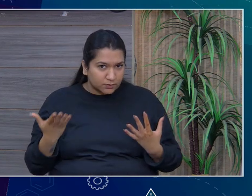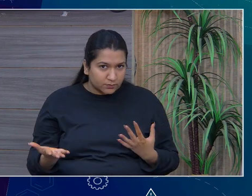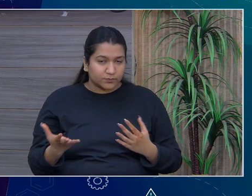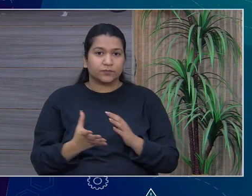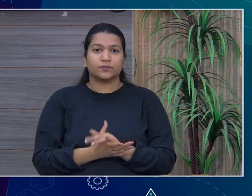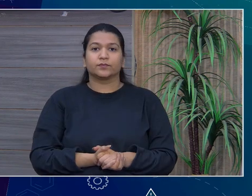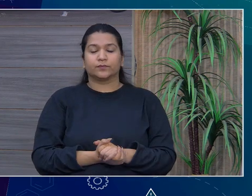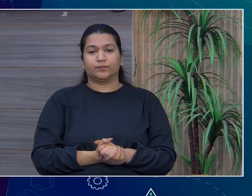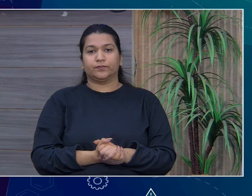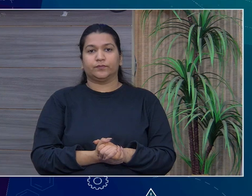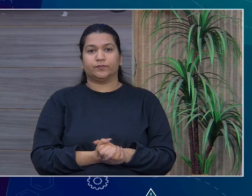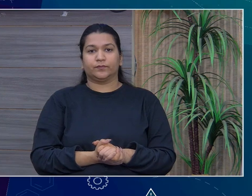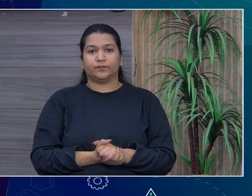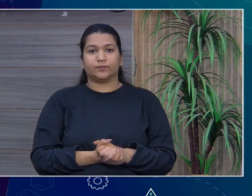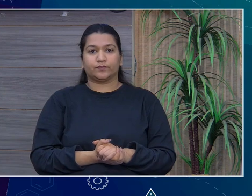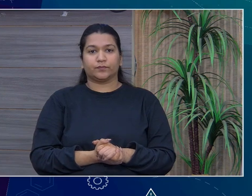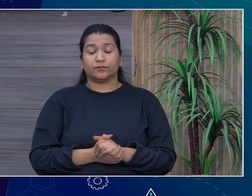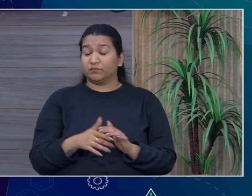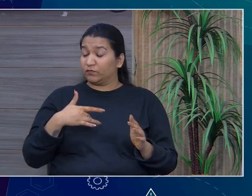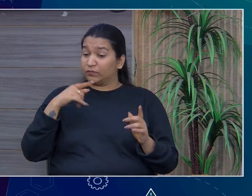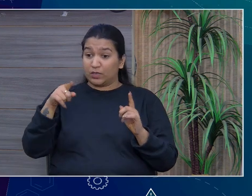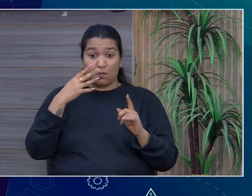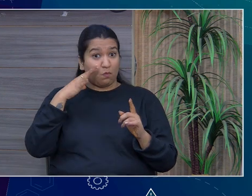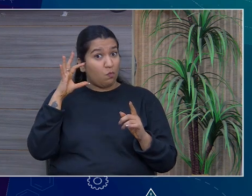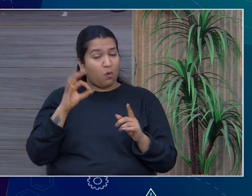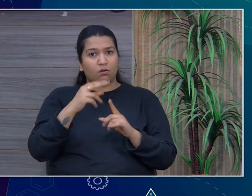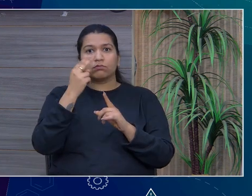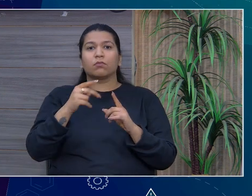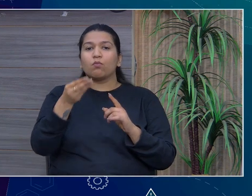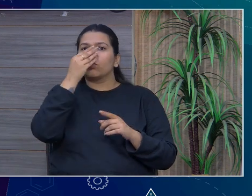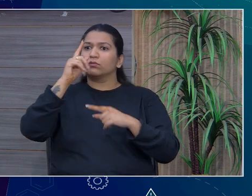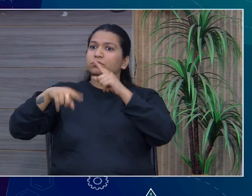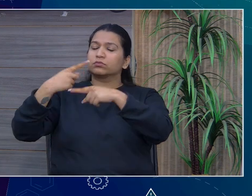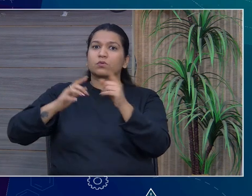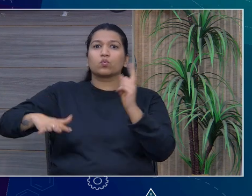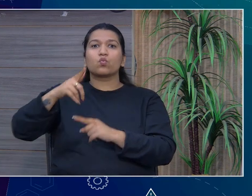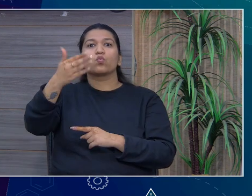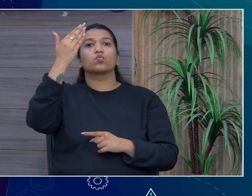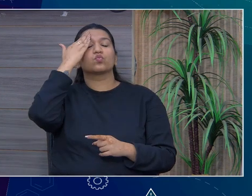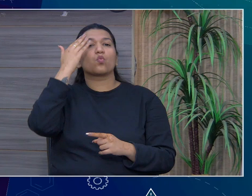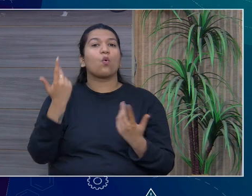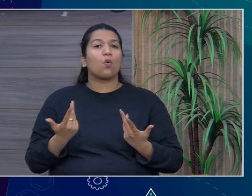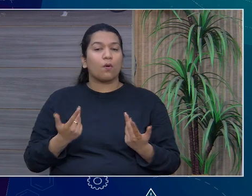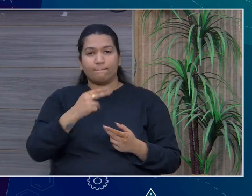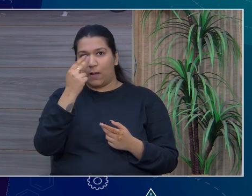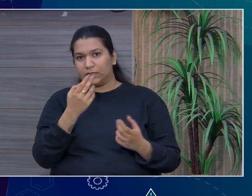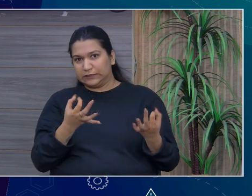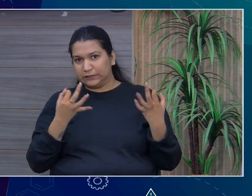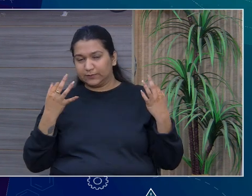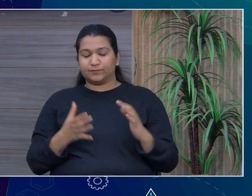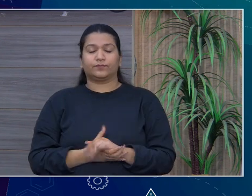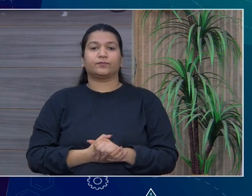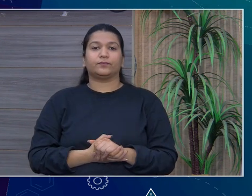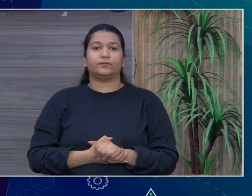को यहाँ से आपने जो जोड़ करने की कोशिश की वो अपने आप में बहुत ही स्वर्णिम एक काल था। मुगल साम्राज्य जब आप पढ़ेंगे तो आप इसको झलक जरूर उसमें पाएंगे। चलिए आगे बढ़ते हैं। जी